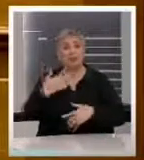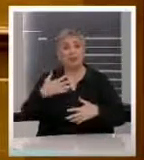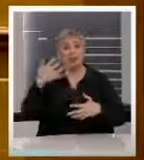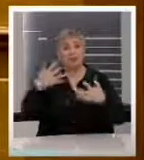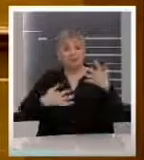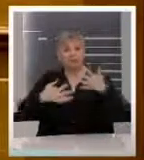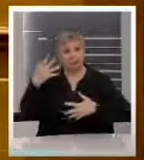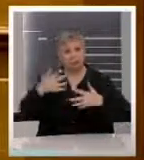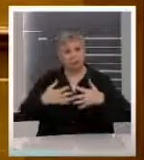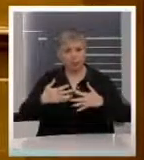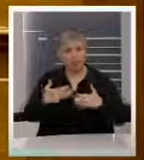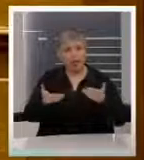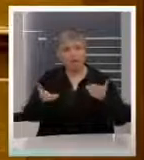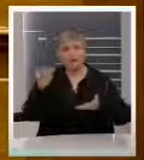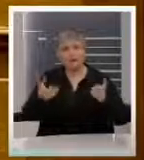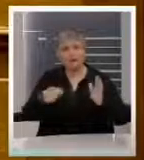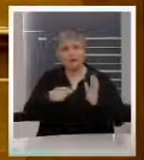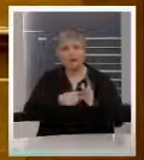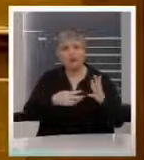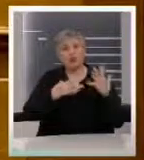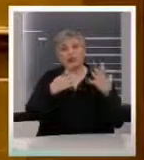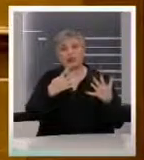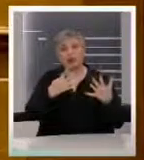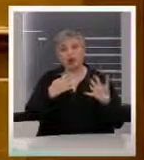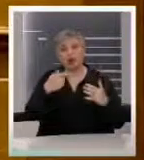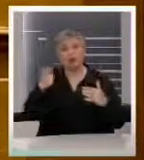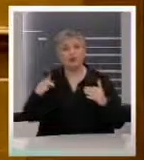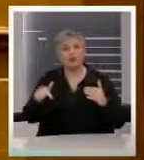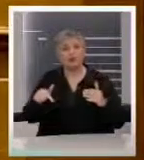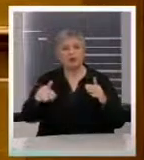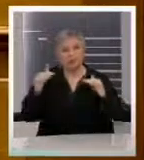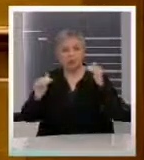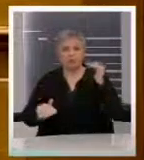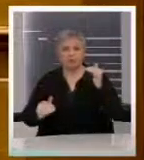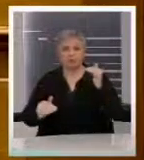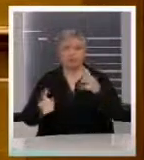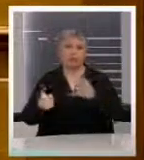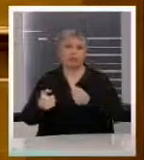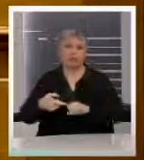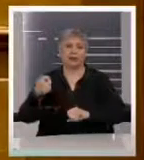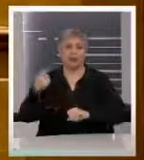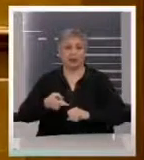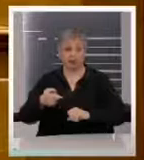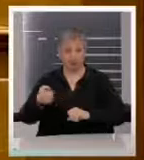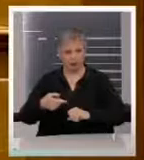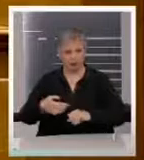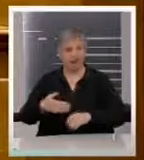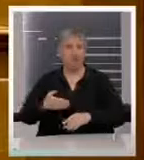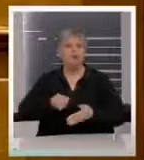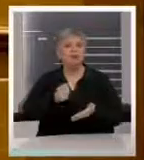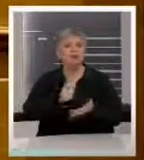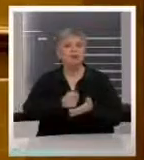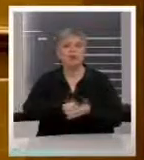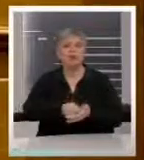έτους 2009 προσεγγίζει το 60%. Στα εξοπλιστικά δε, η μείωση το εν λόγω χρονικό